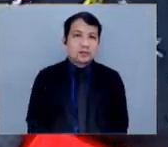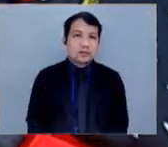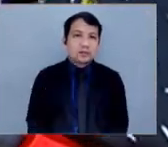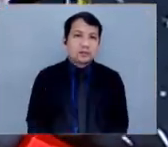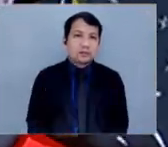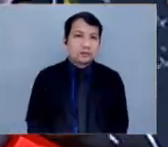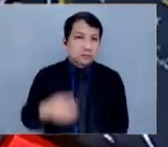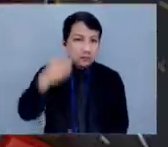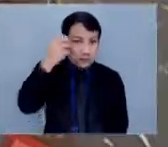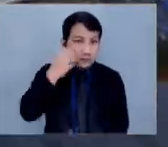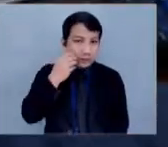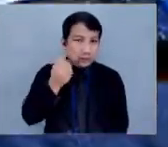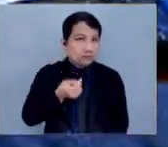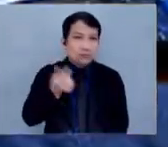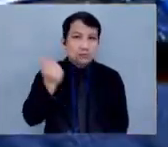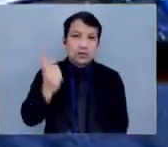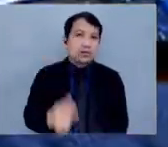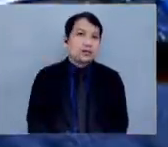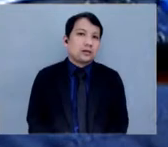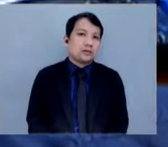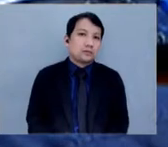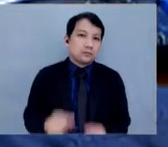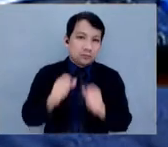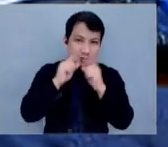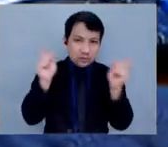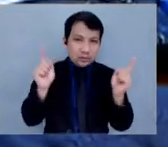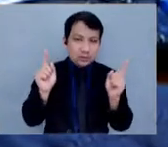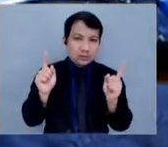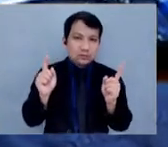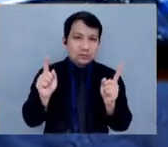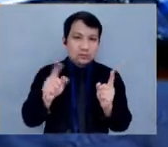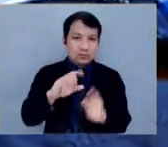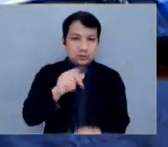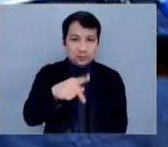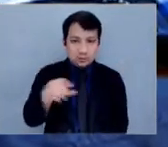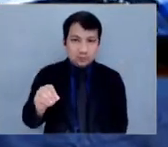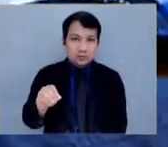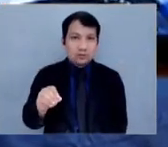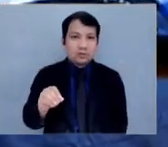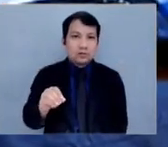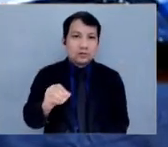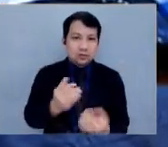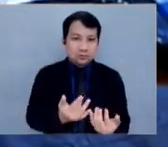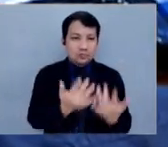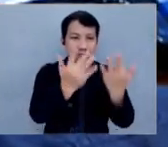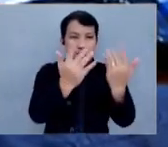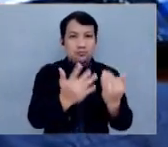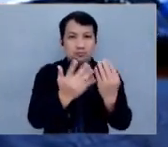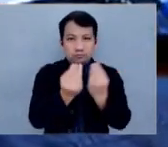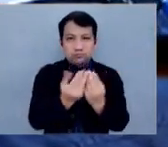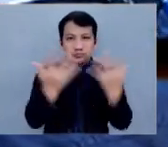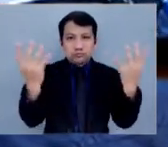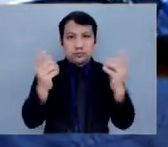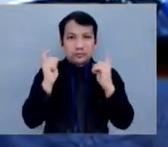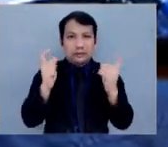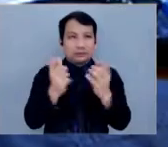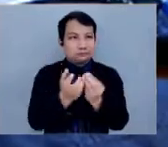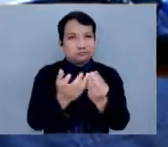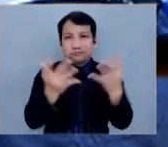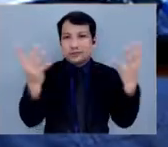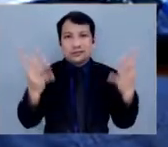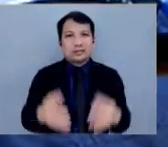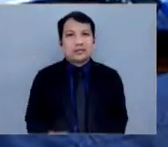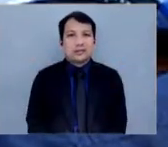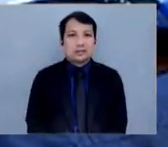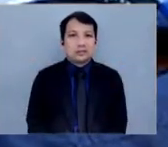Wash out talaga. Biglaan rin, hindi ako yung mga apo ko eh. Malakas na ko yung apo eh. Kaya alam ko na yung kayong